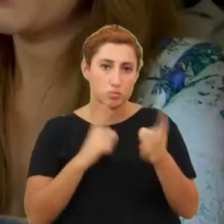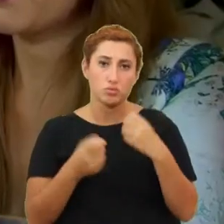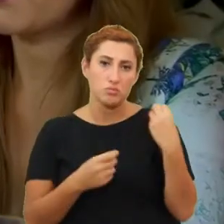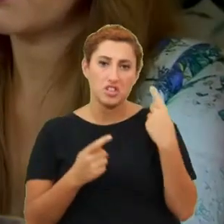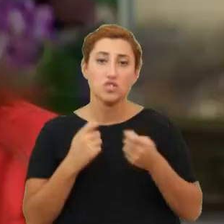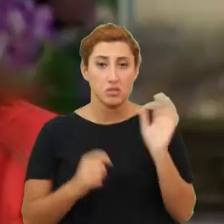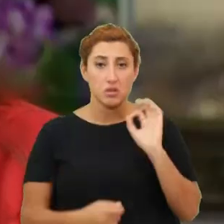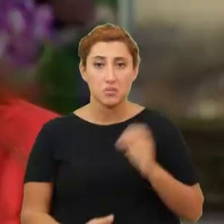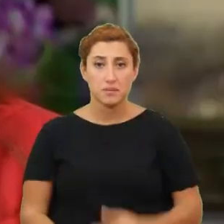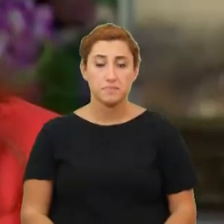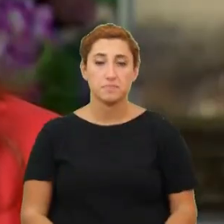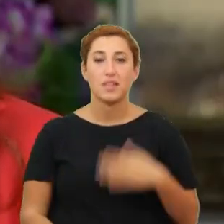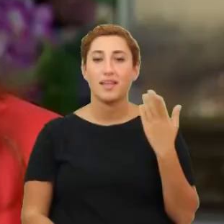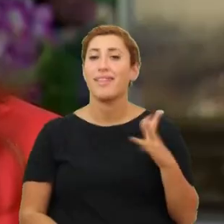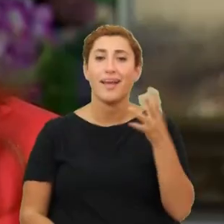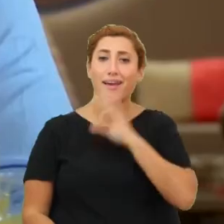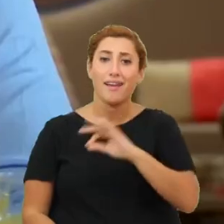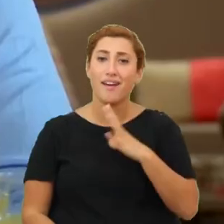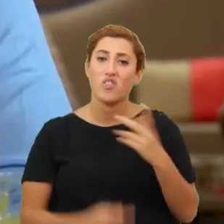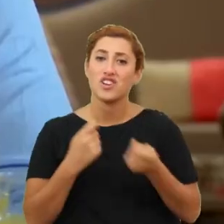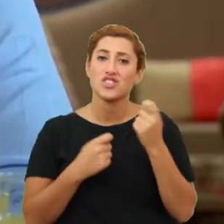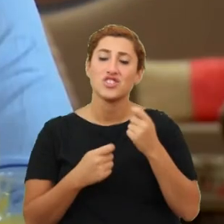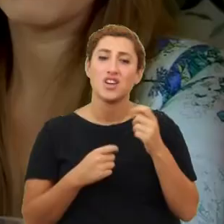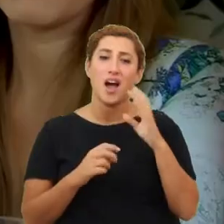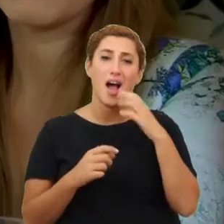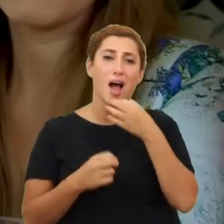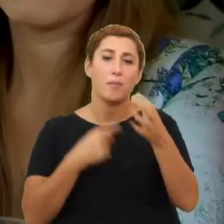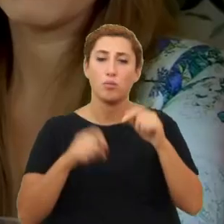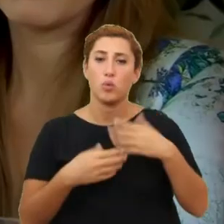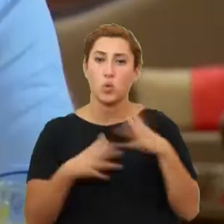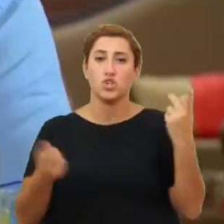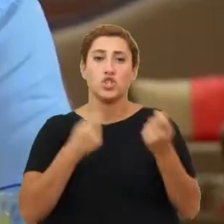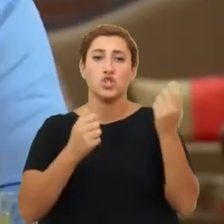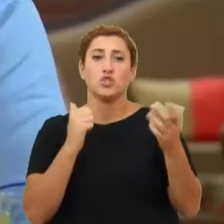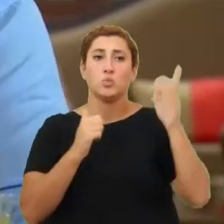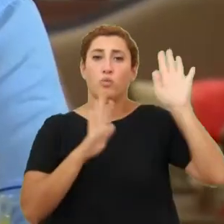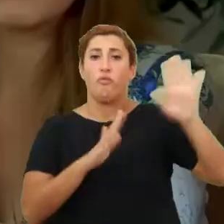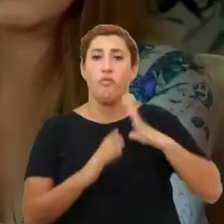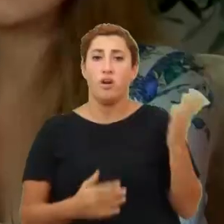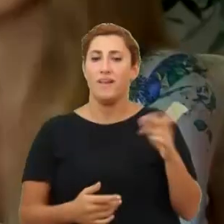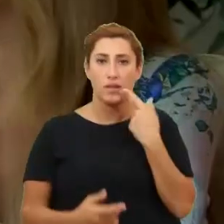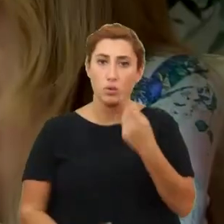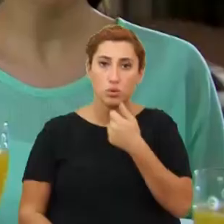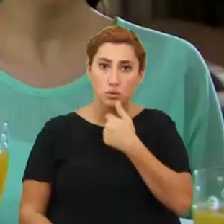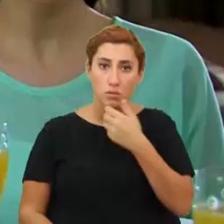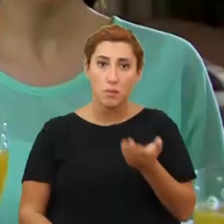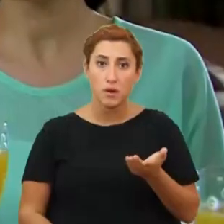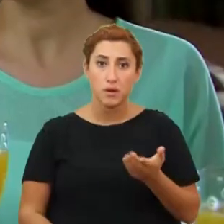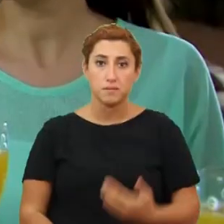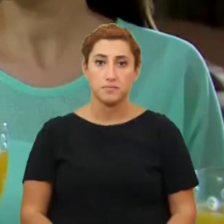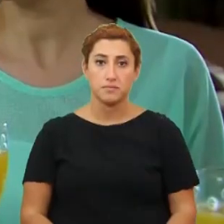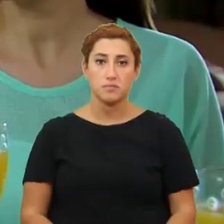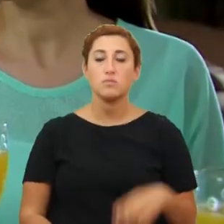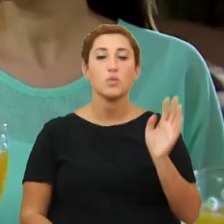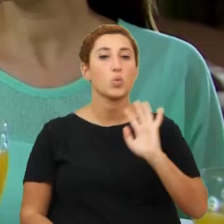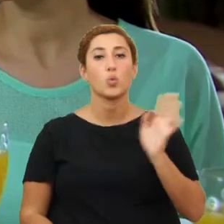Tabii. Yahu ne gerek var iş ilanına Nurhan? Burada koskoca şirket duruyor ya. Ne diyorsun baba?